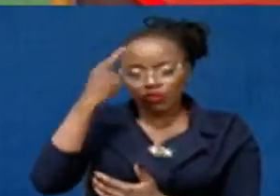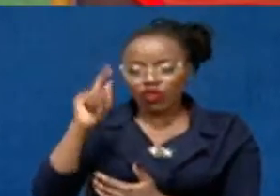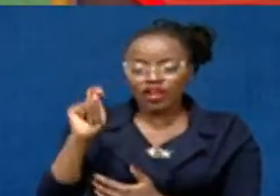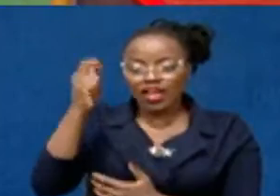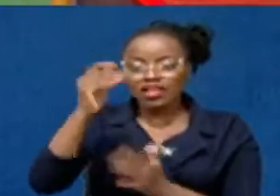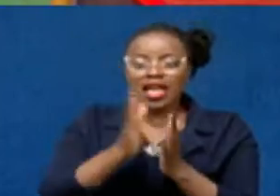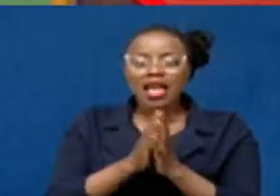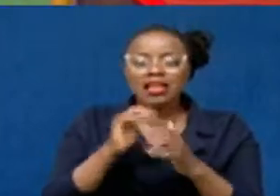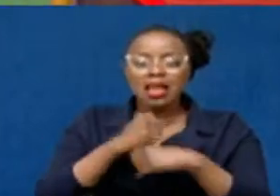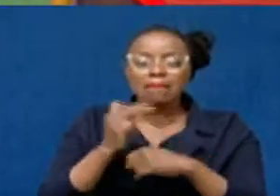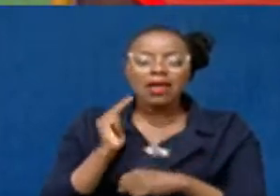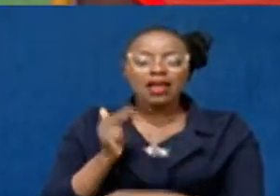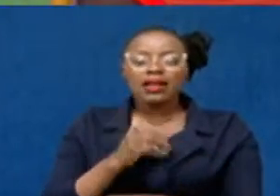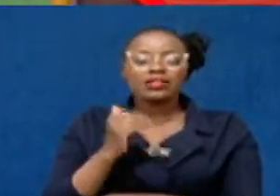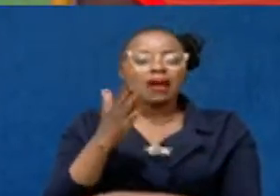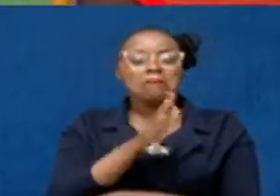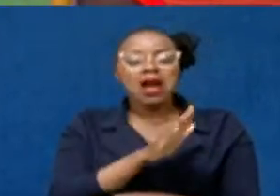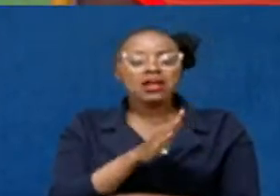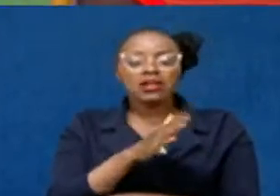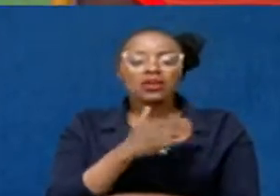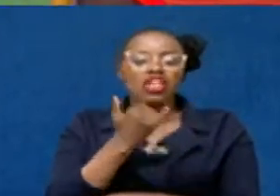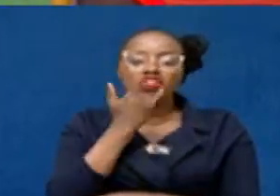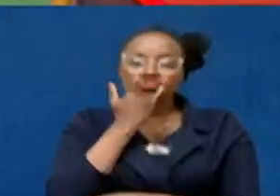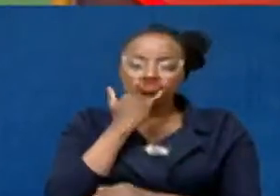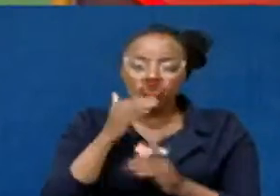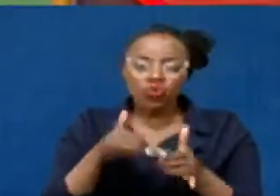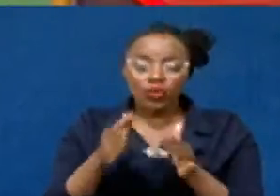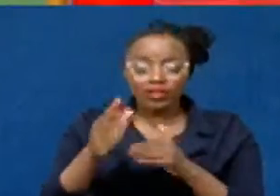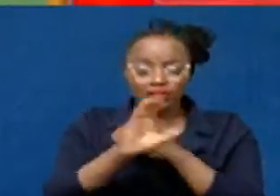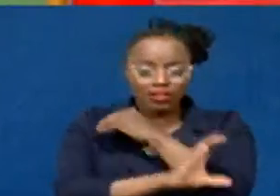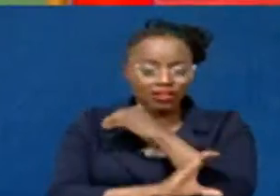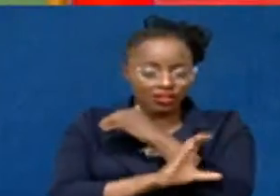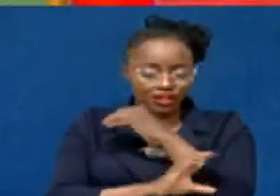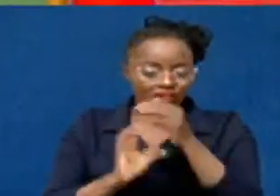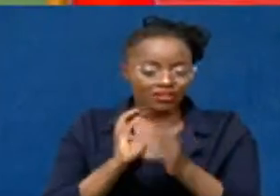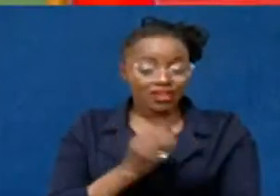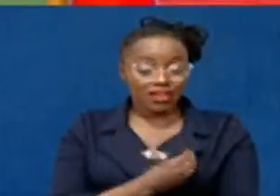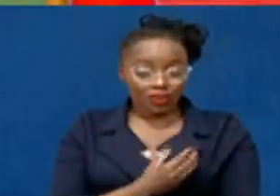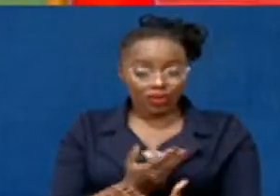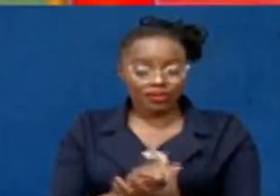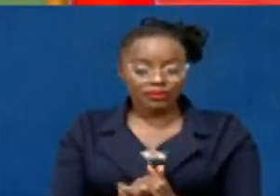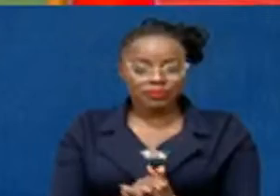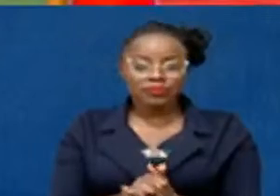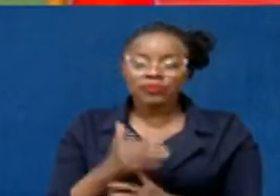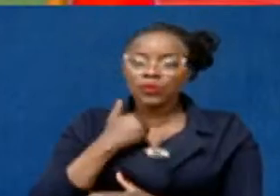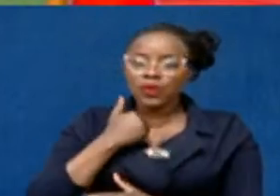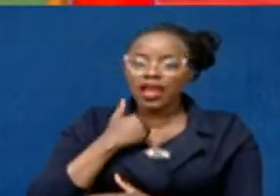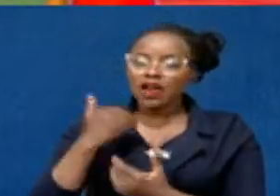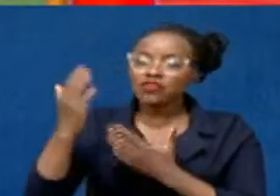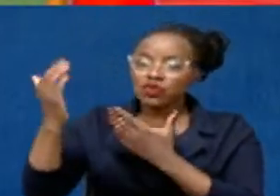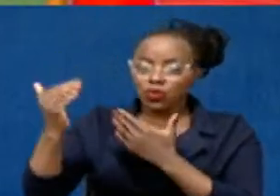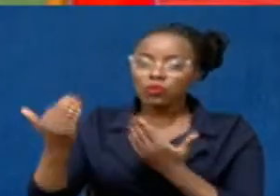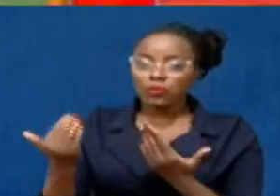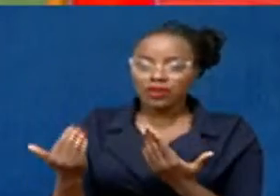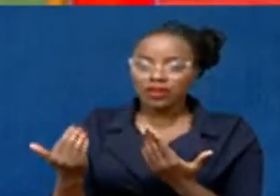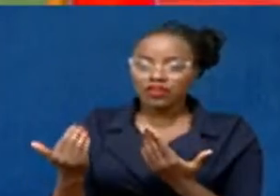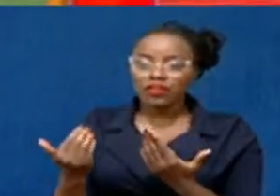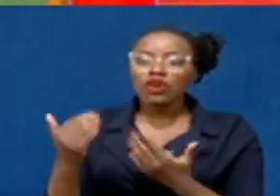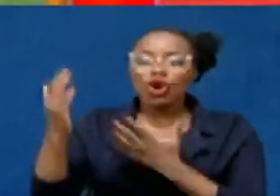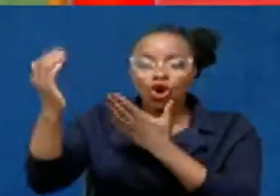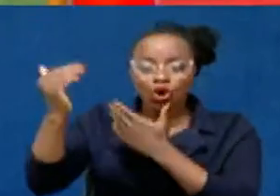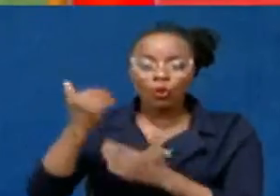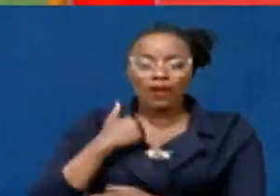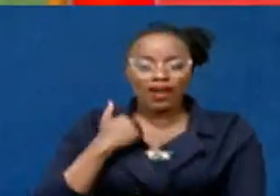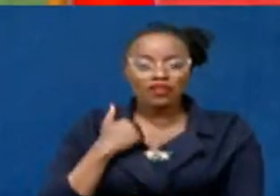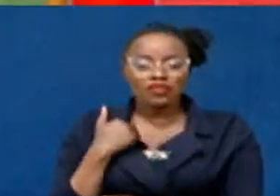na uturudishe kwa njia ambazo hazifai katika taifa letu. Kuna tumaini. There is